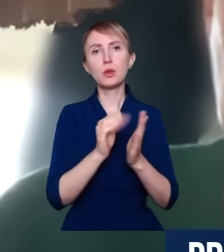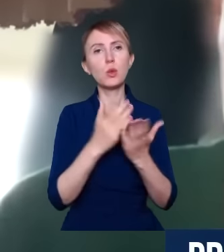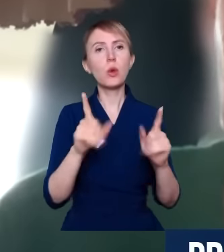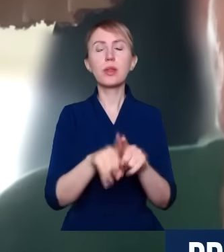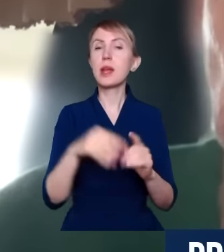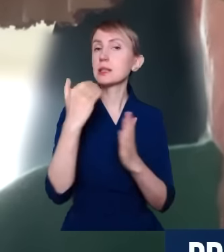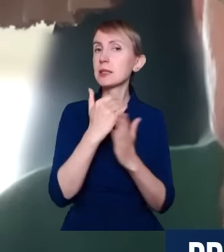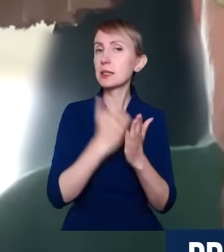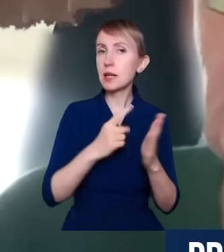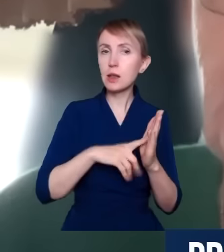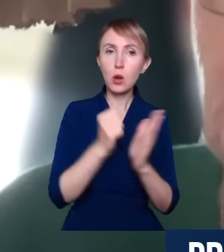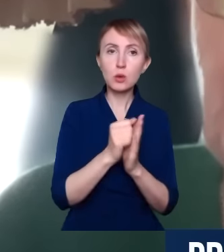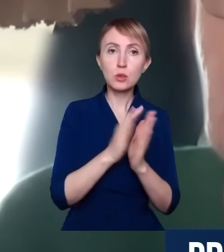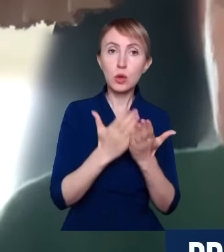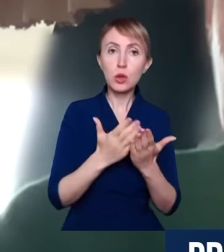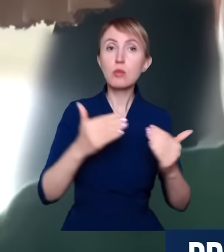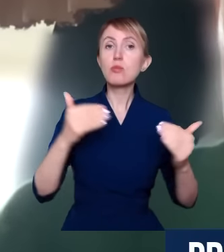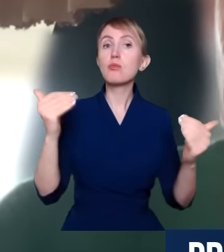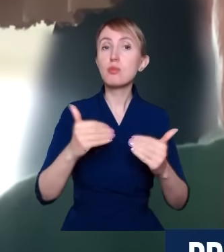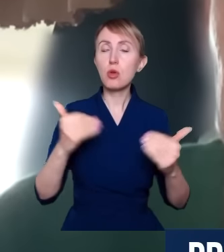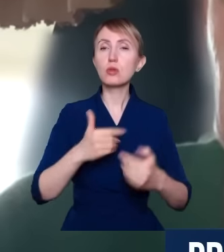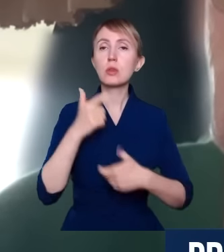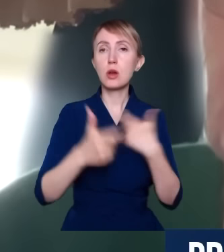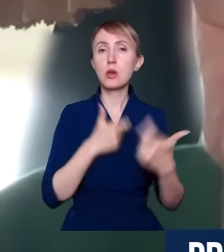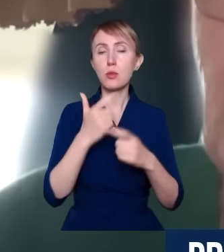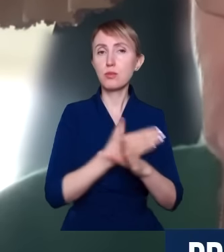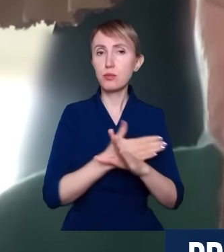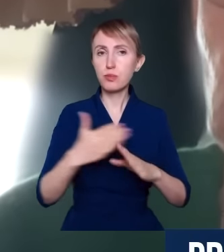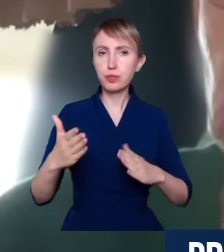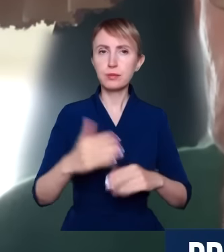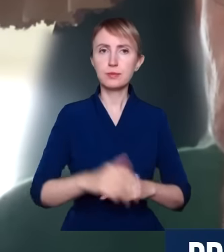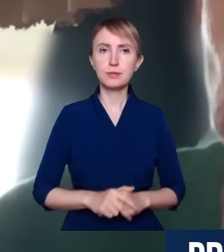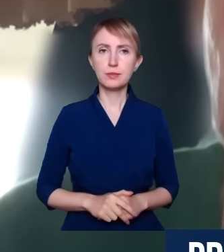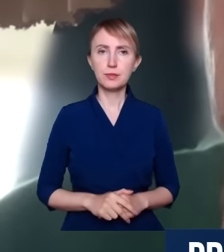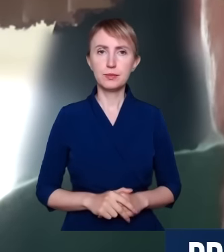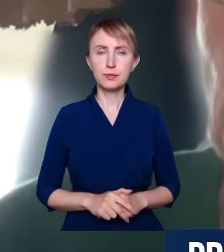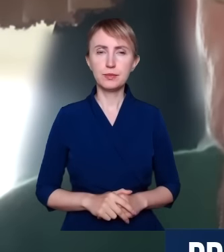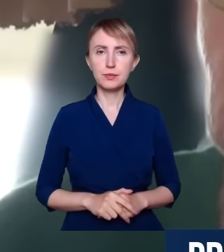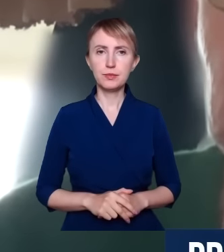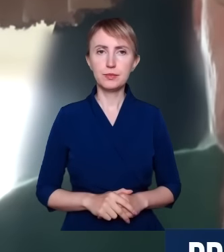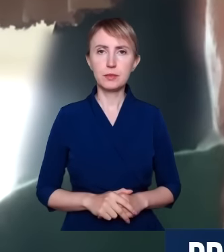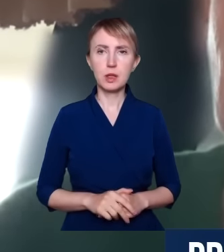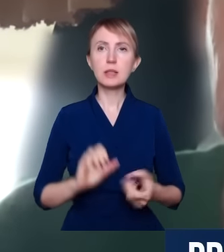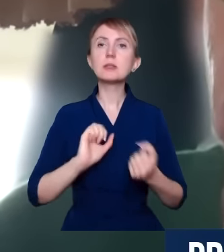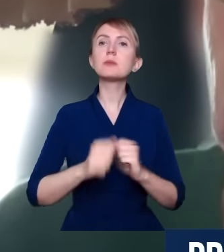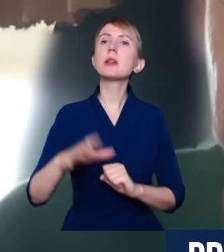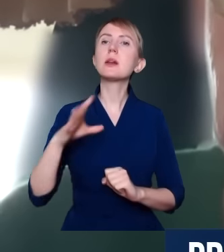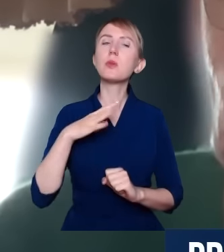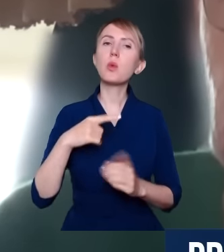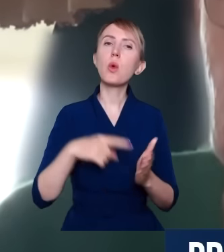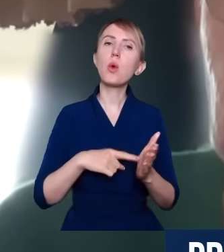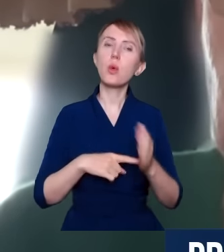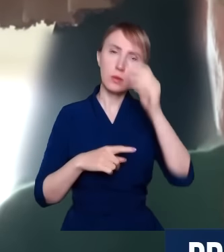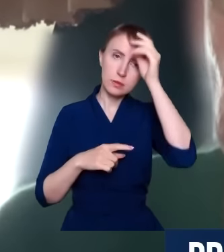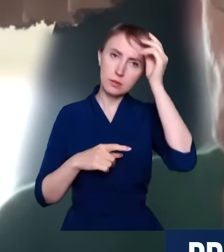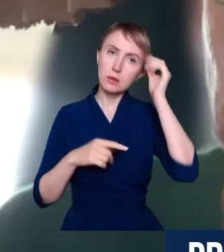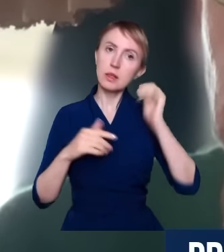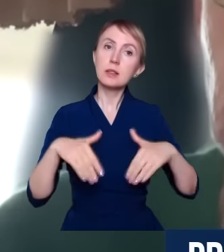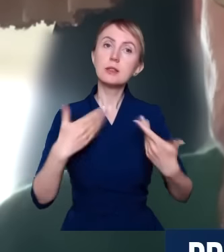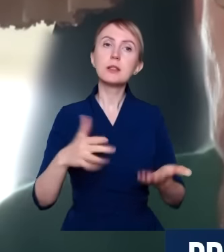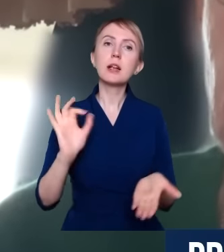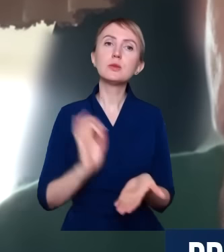Konstytucji, ewentualne postępowanie. Ta zmiana dotyczyła właśnie tego, by zagwarantować